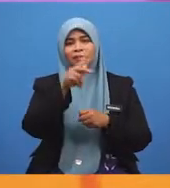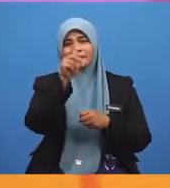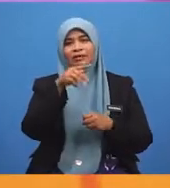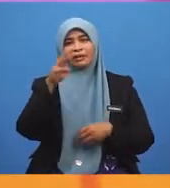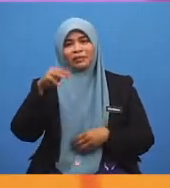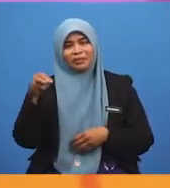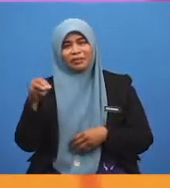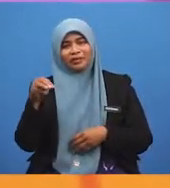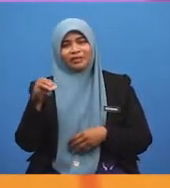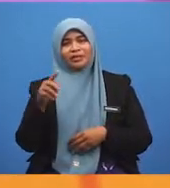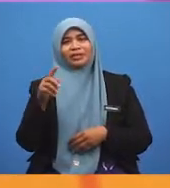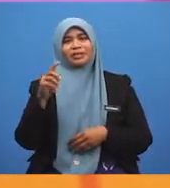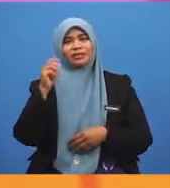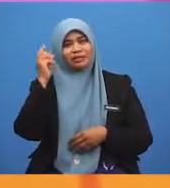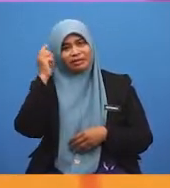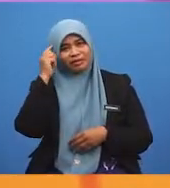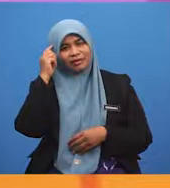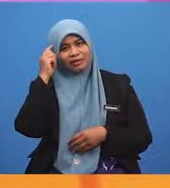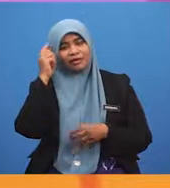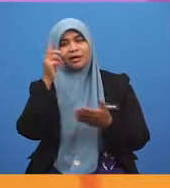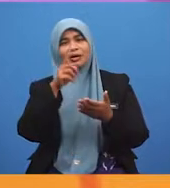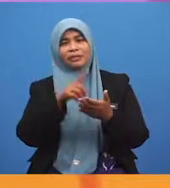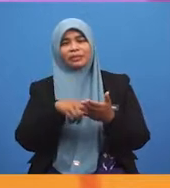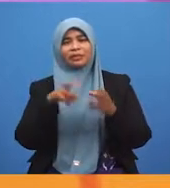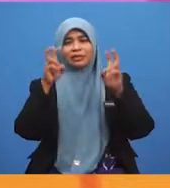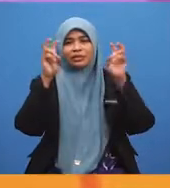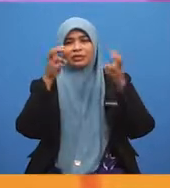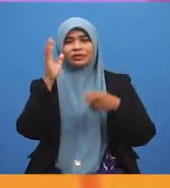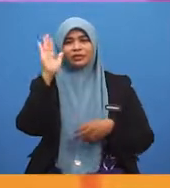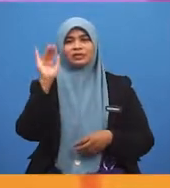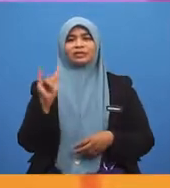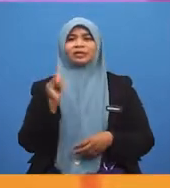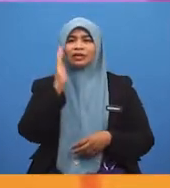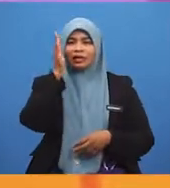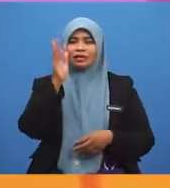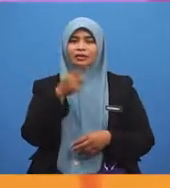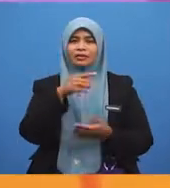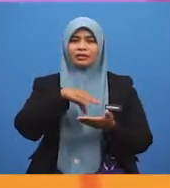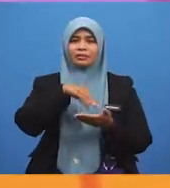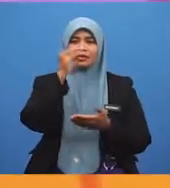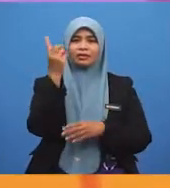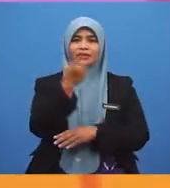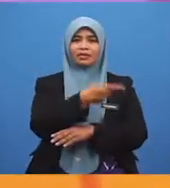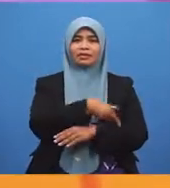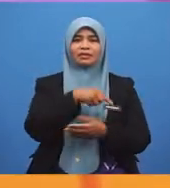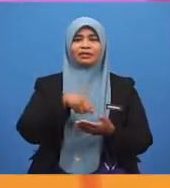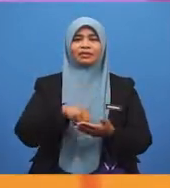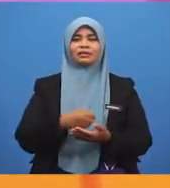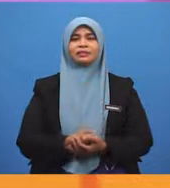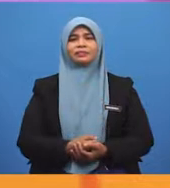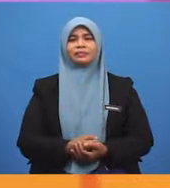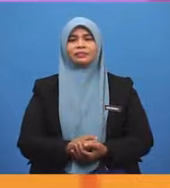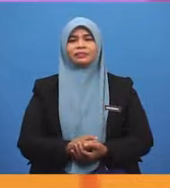murid-murid meneka apakah tajuk yang akan kita pelajari pada hari ini?